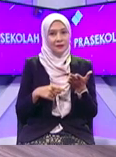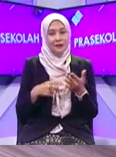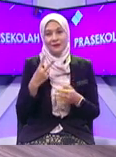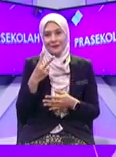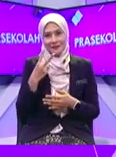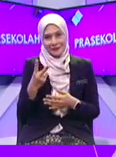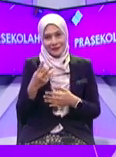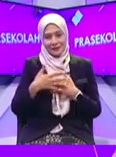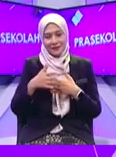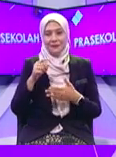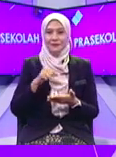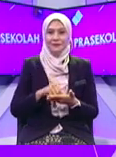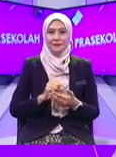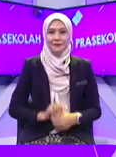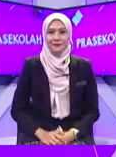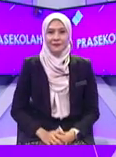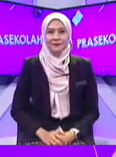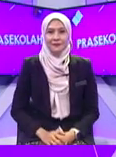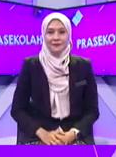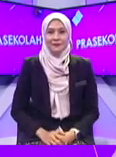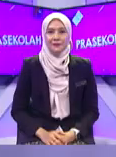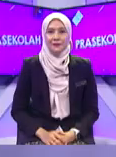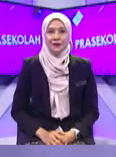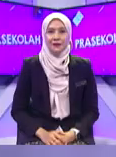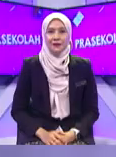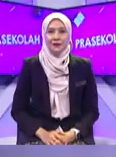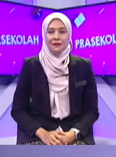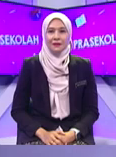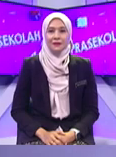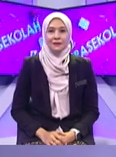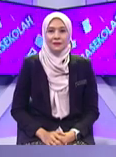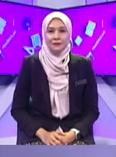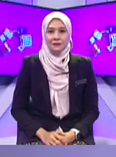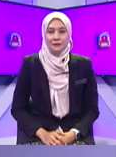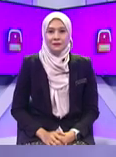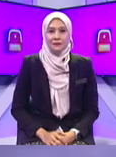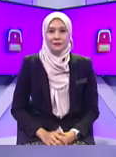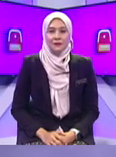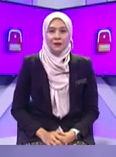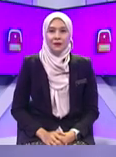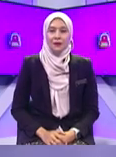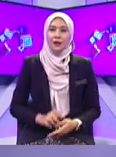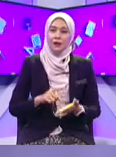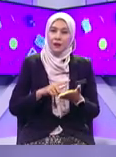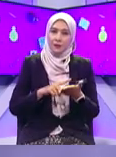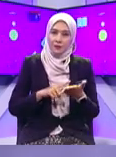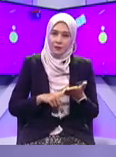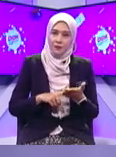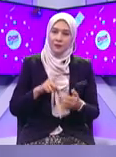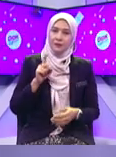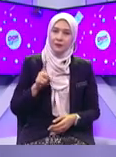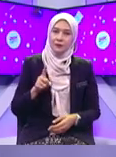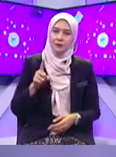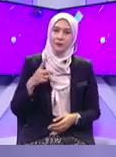Oke jadi yang ini Ini adalah yang pekar asas yang ada dalam operasi